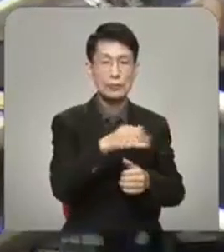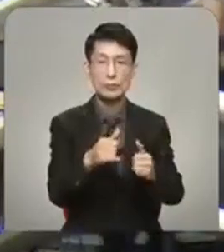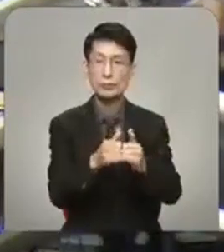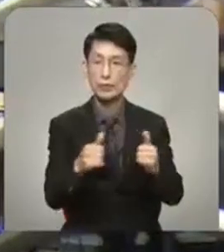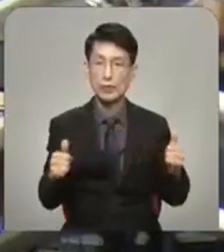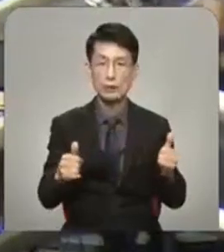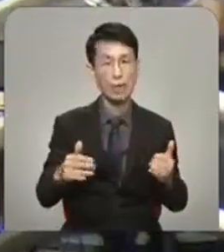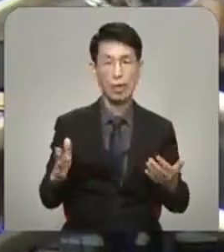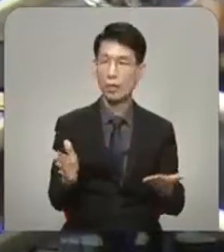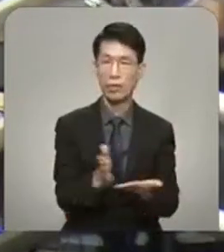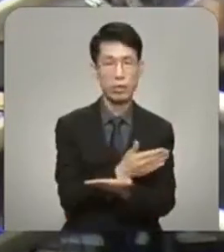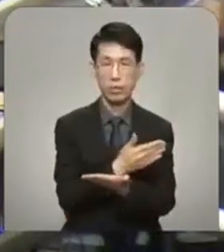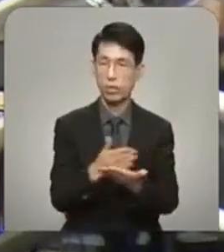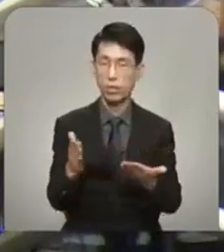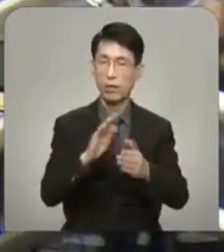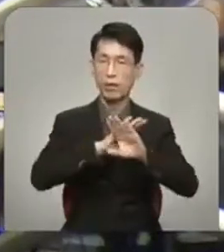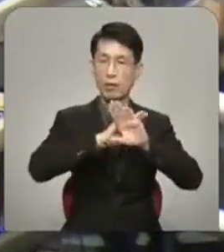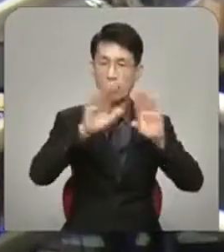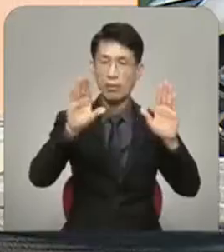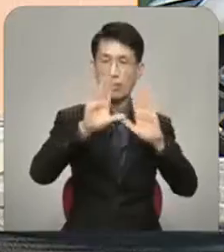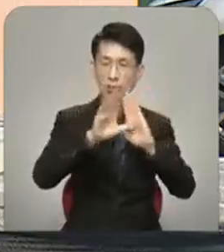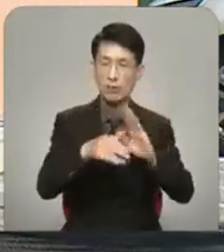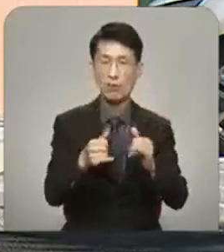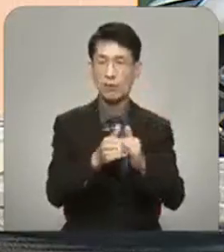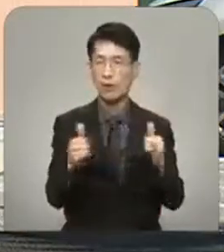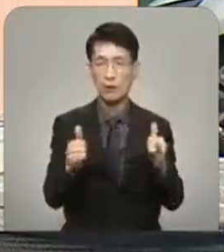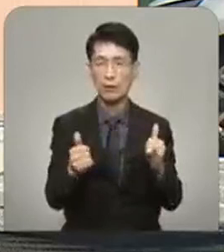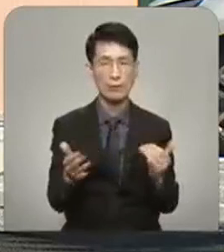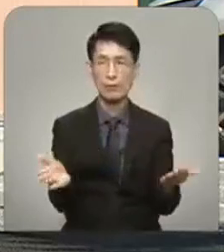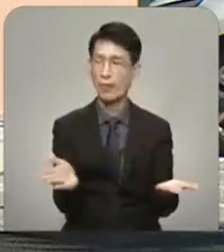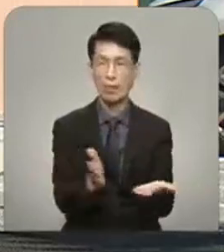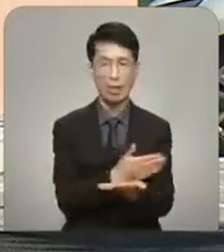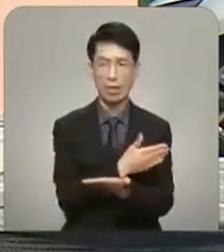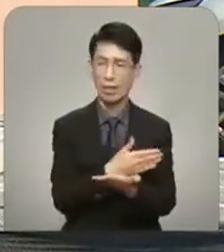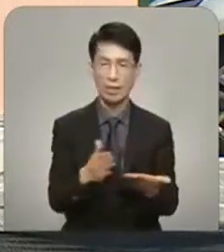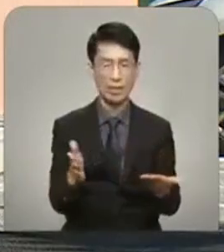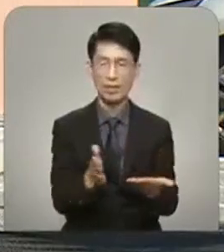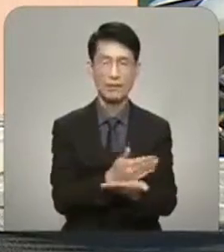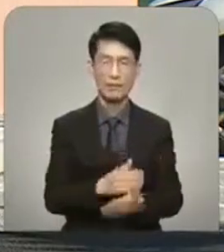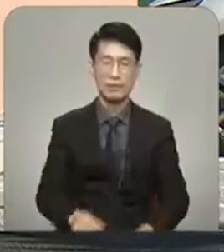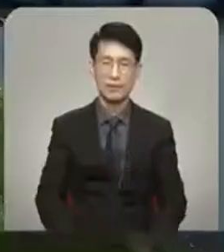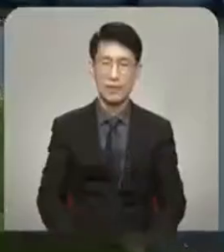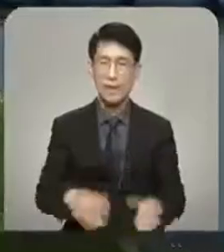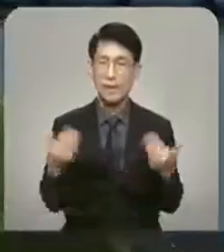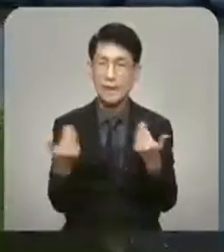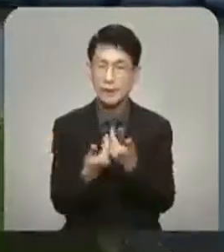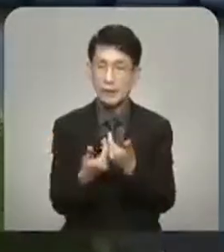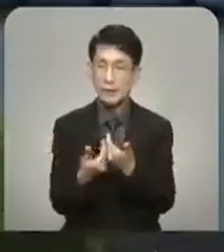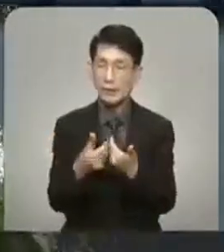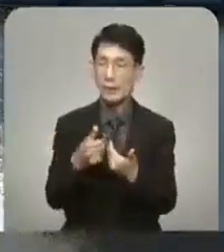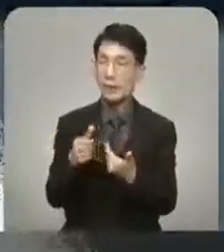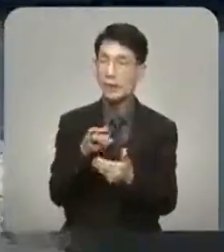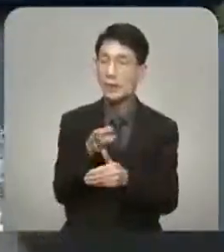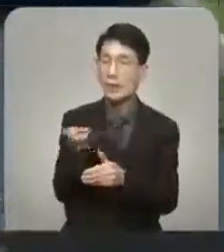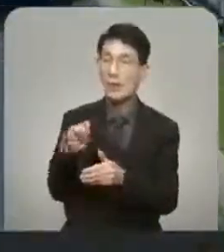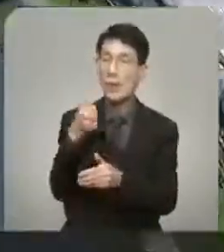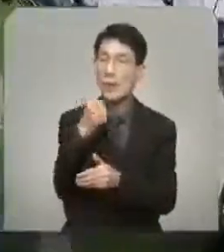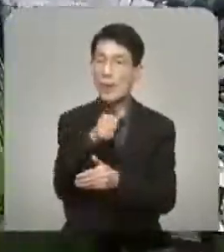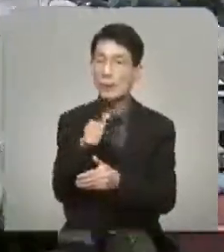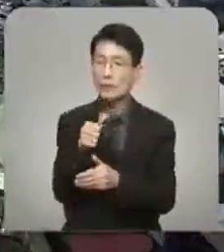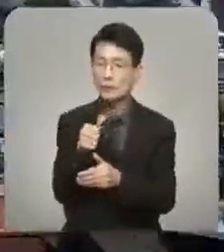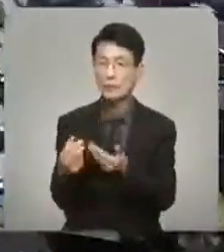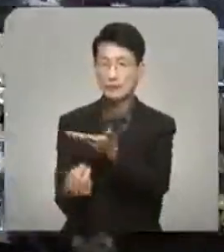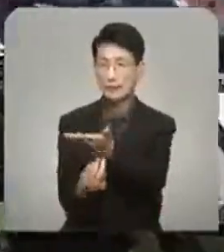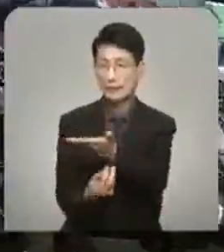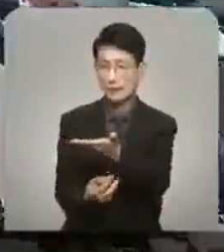빠져나가면 한낮에도 유동 인구가 거의 없어 사람을 찾아보기 힘듭니다. 반면에 차로 5분 정도 걸리는 조양강 건너